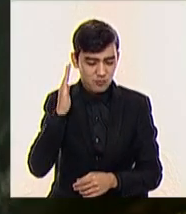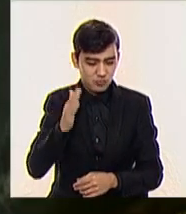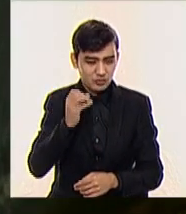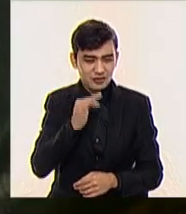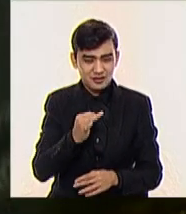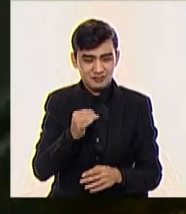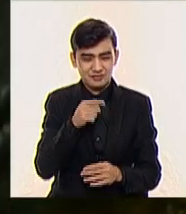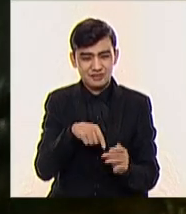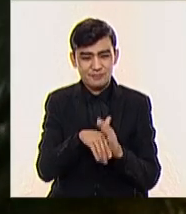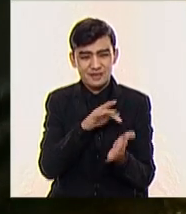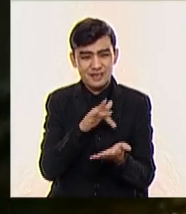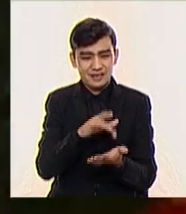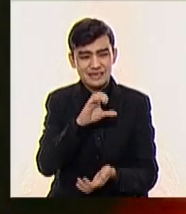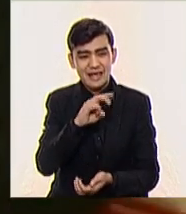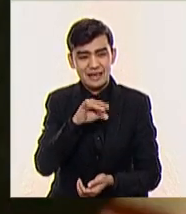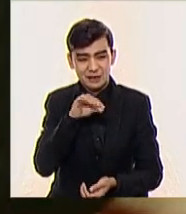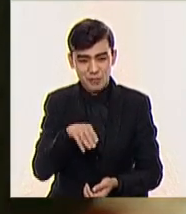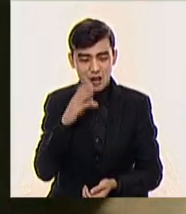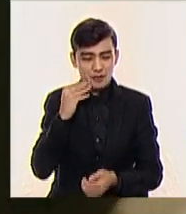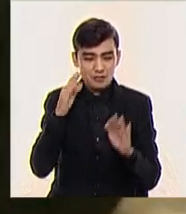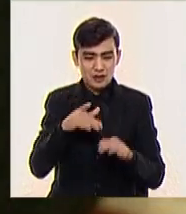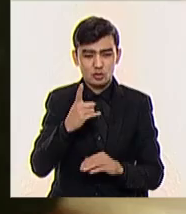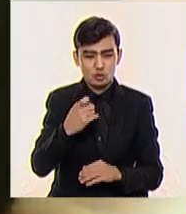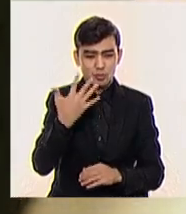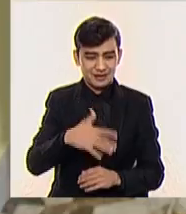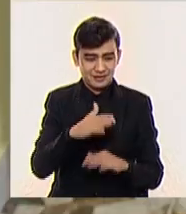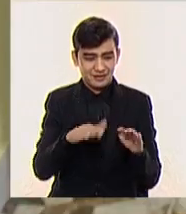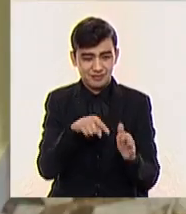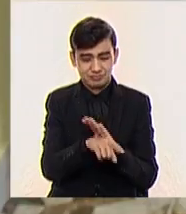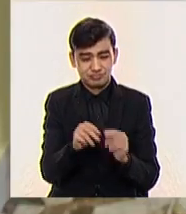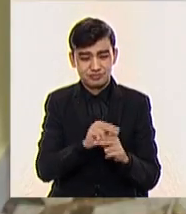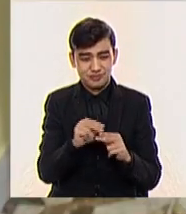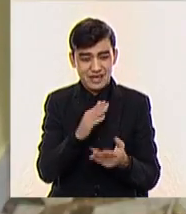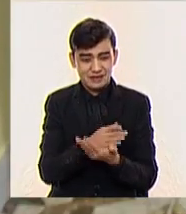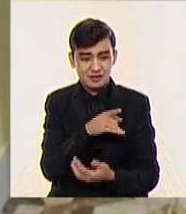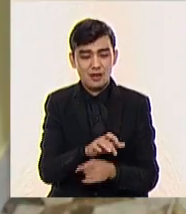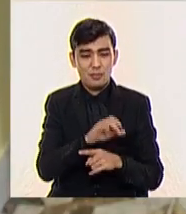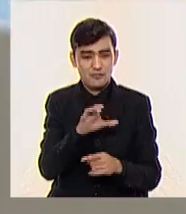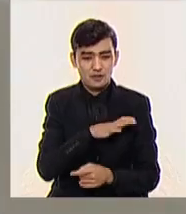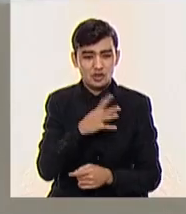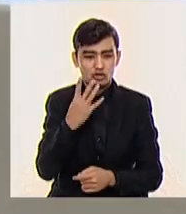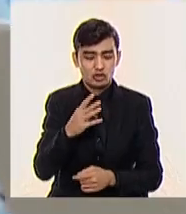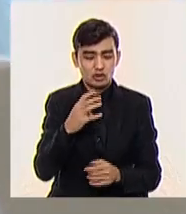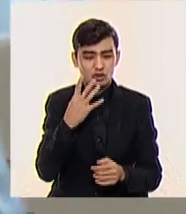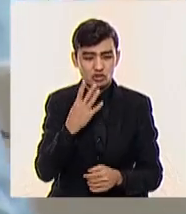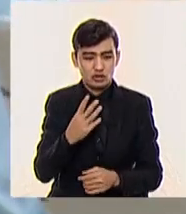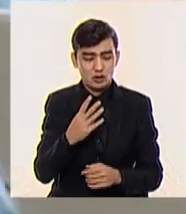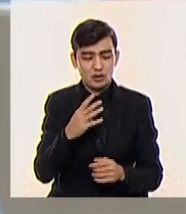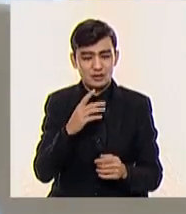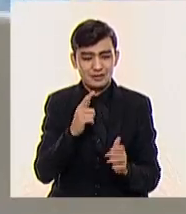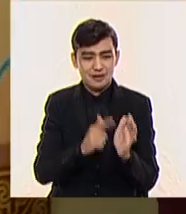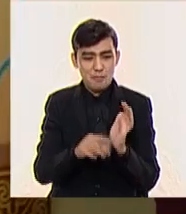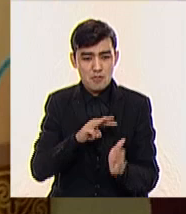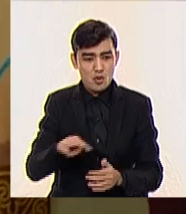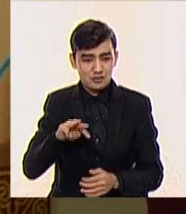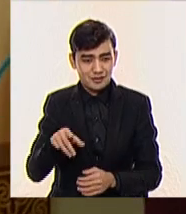на содержание центра «Сеном» в Алматы, где воспитываются 150 детей, в этом году направили свыше 470 миллионов тенге.